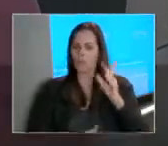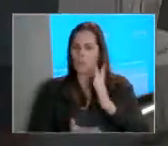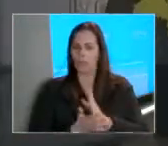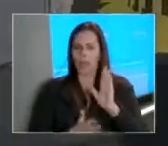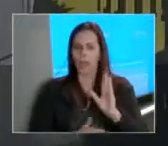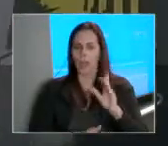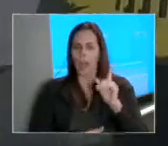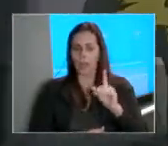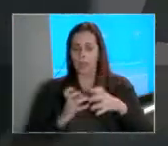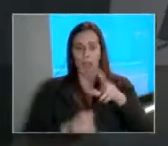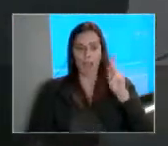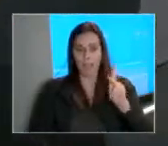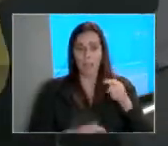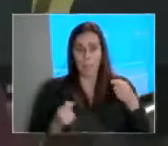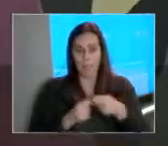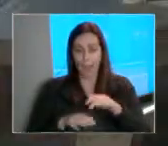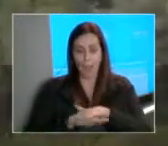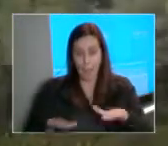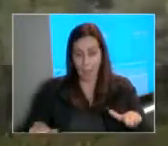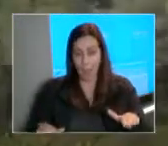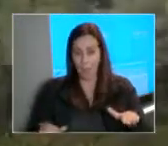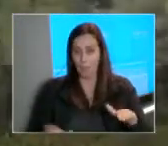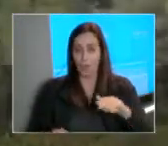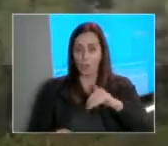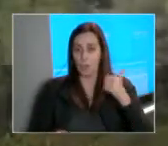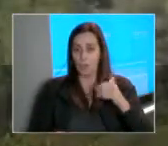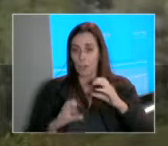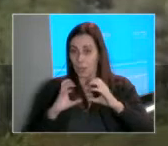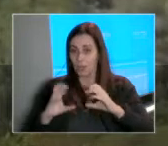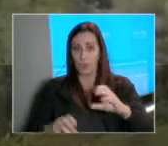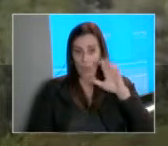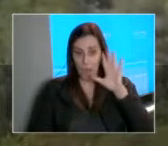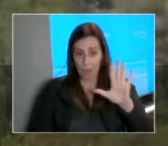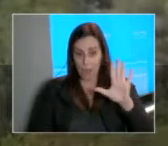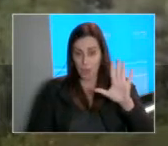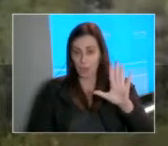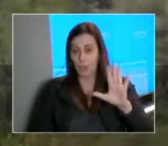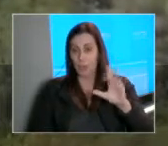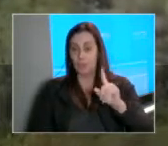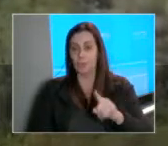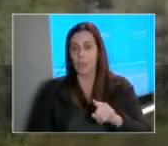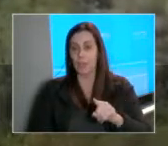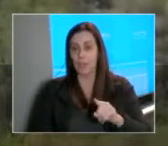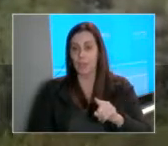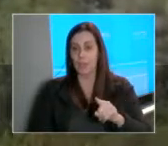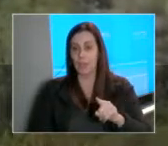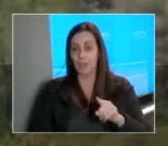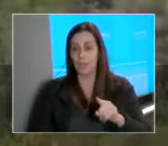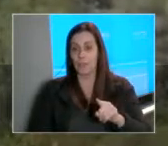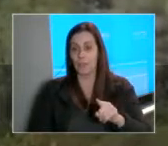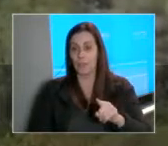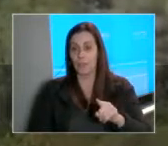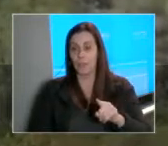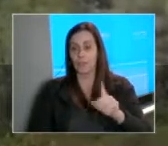יש... לא, אבל כפר קסם מבחינת קרקעות ואדמות, קודם כל כביש 5 ותחנת...